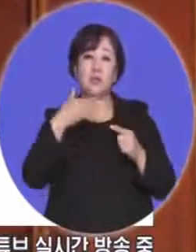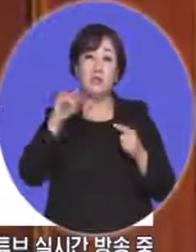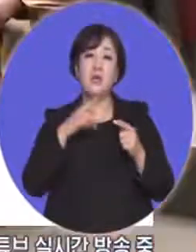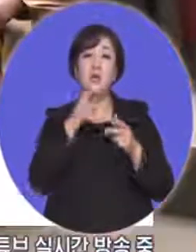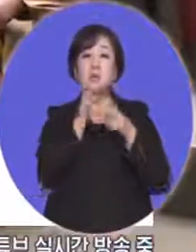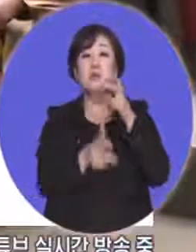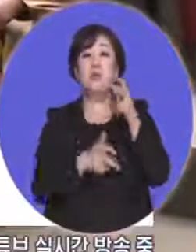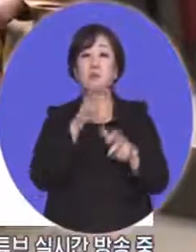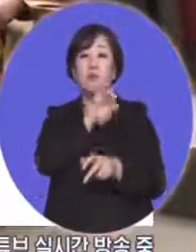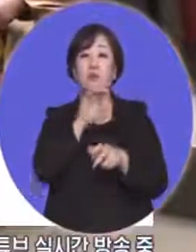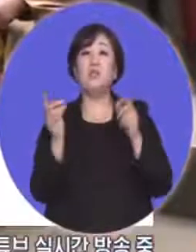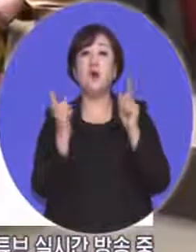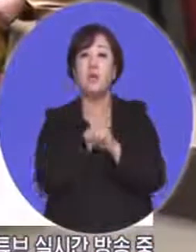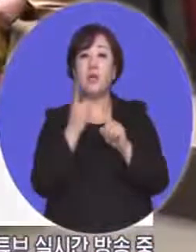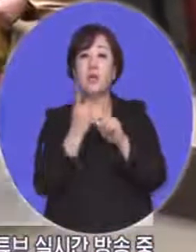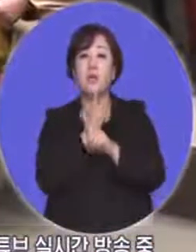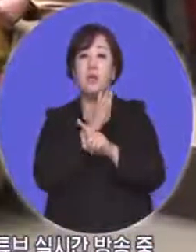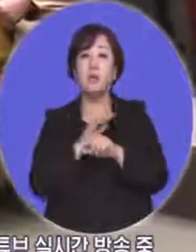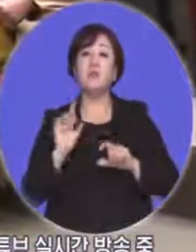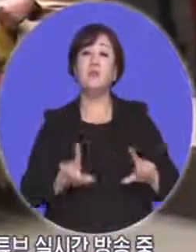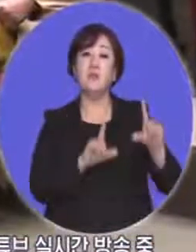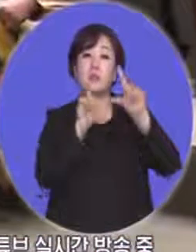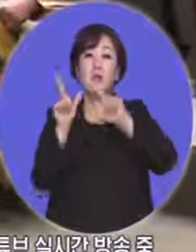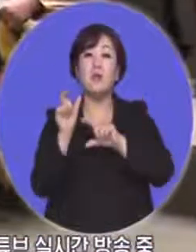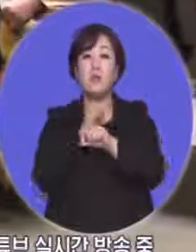시대를 맞아 달라지는 우리 일상을